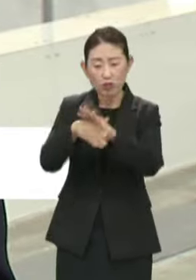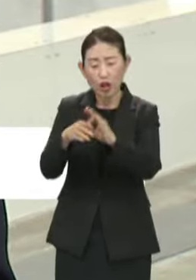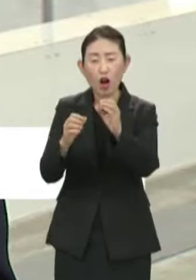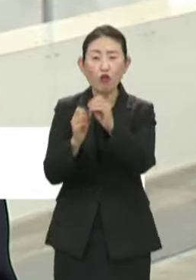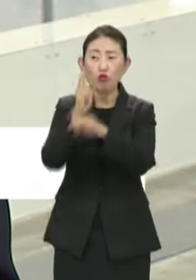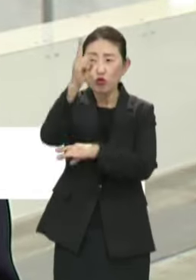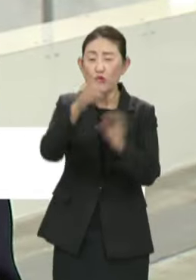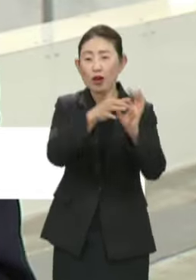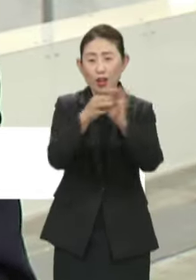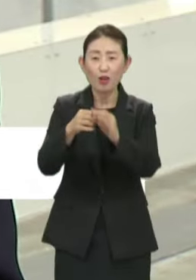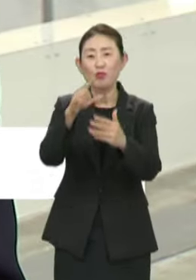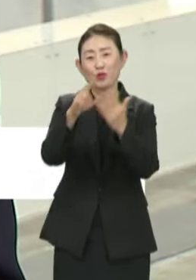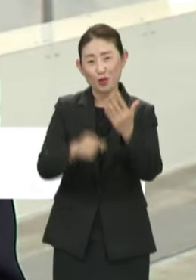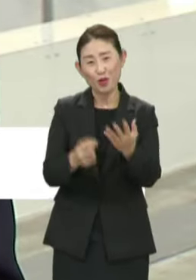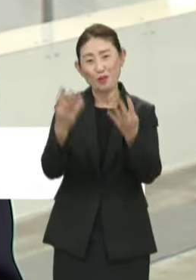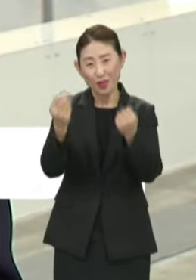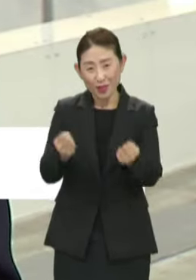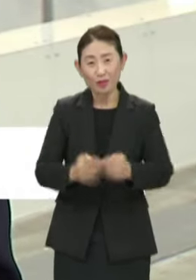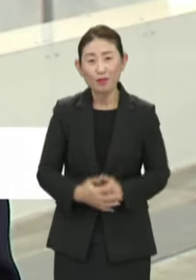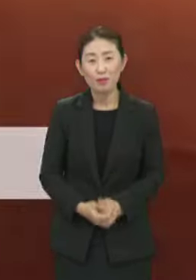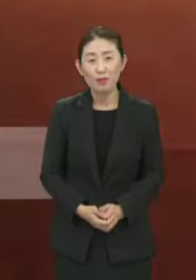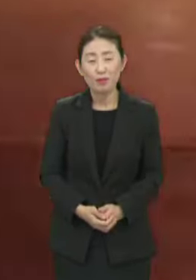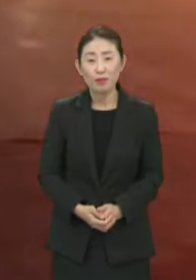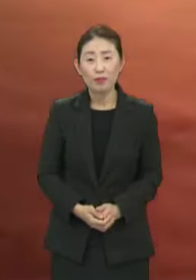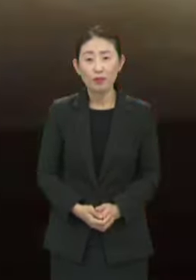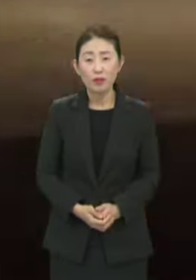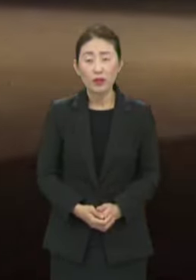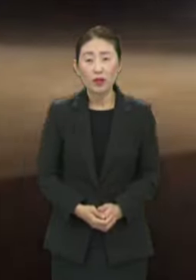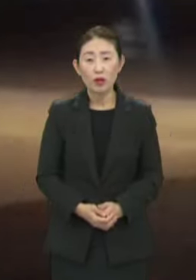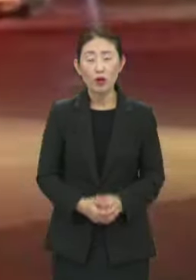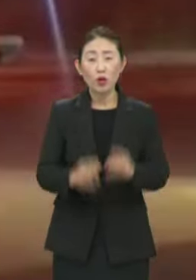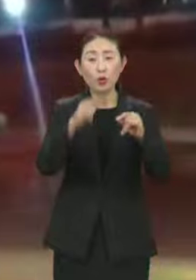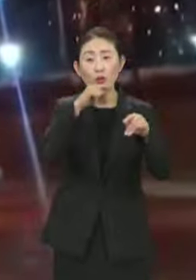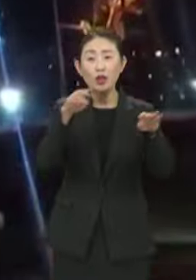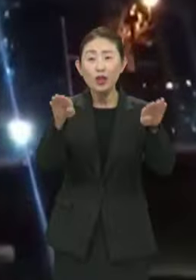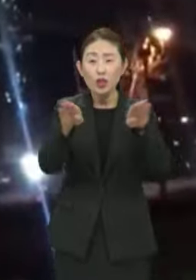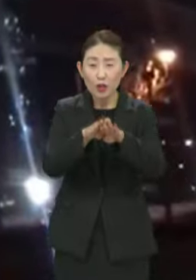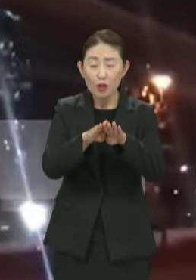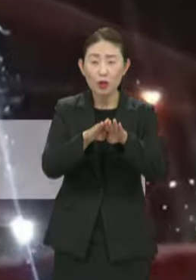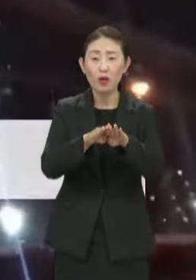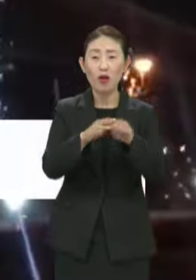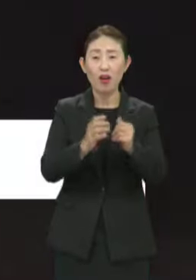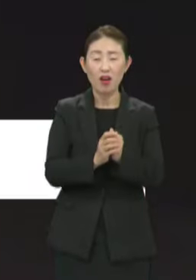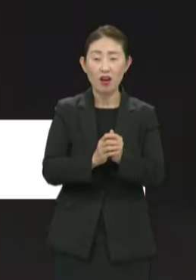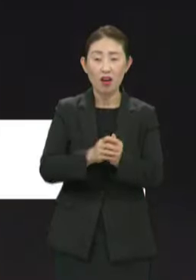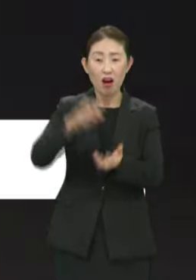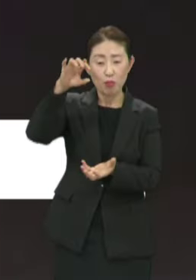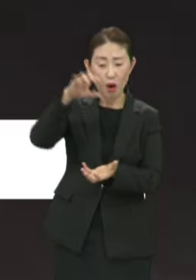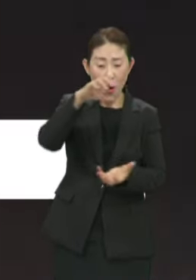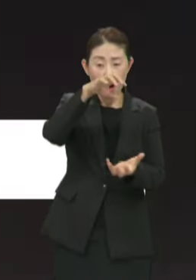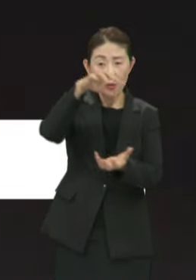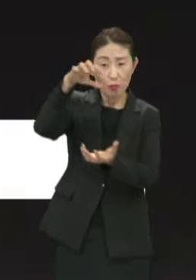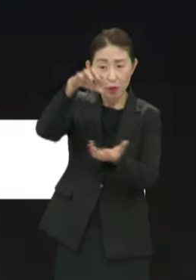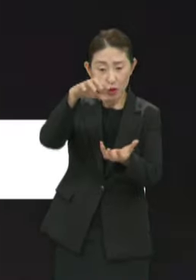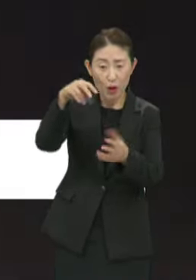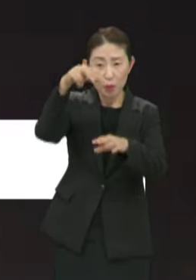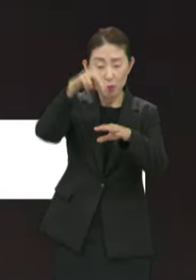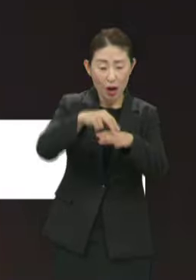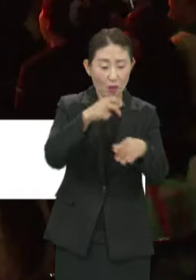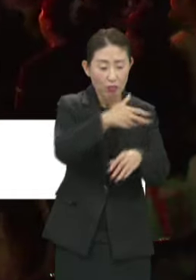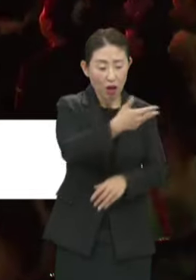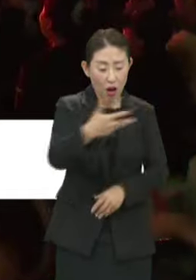가지 프로그램이 상당히 강화됐기 때문에 주말에는 달 모양의 보트와 열기구를 타고 갑천변의 야경을 즐길